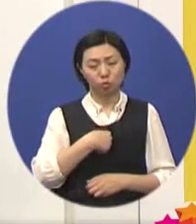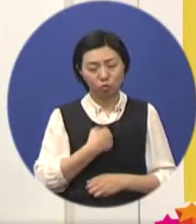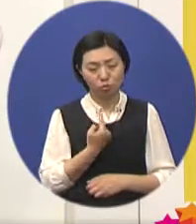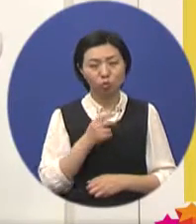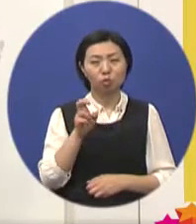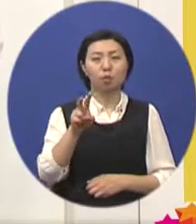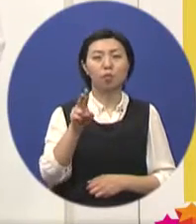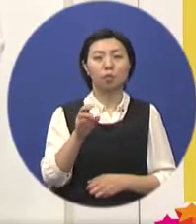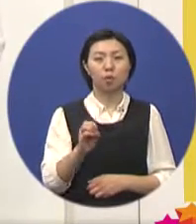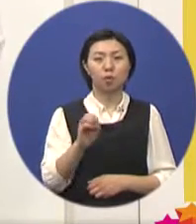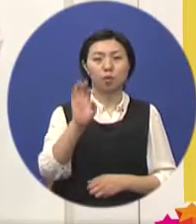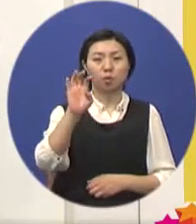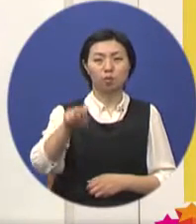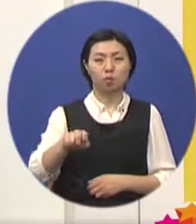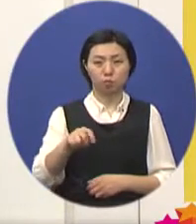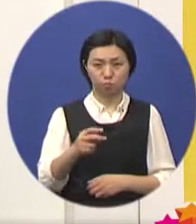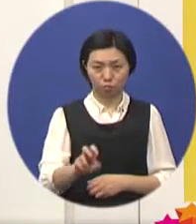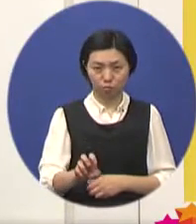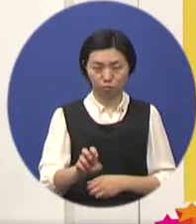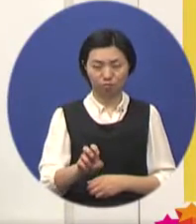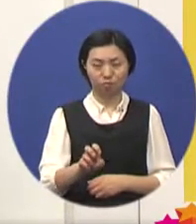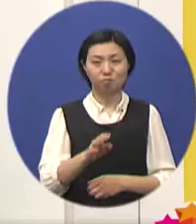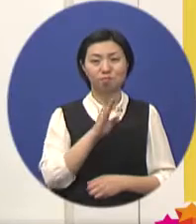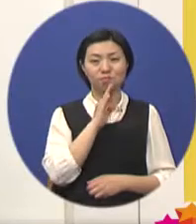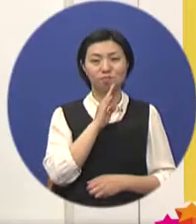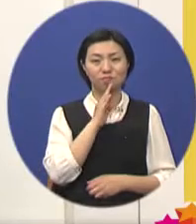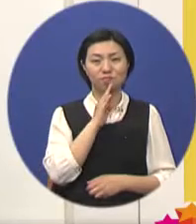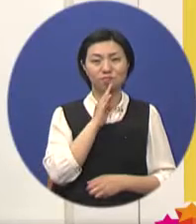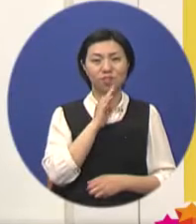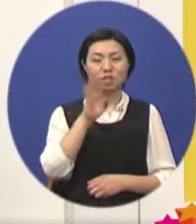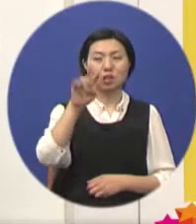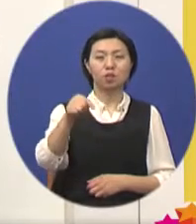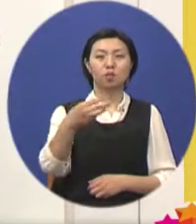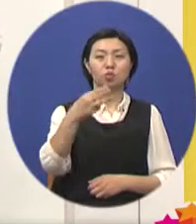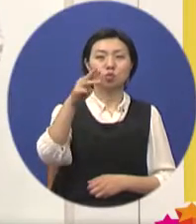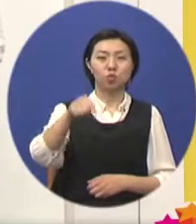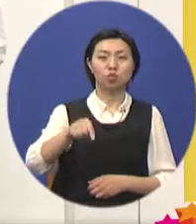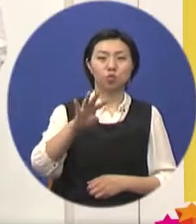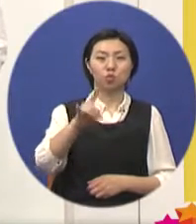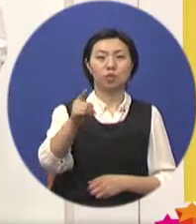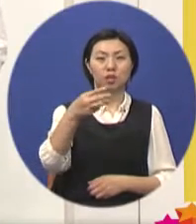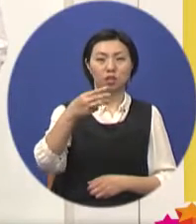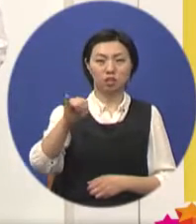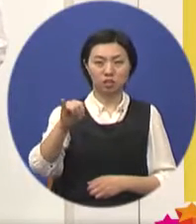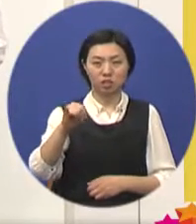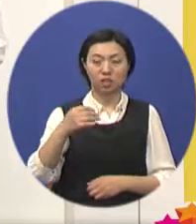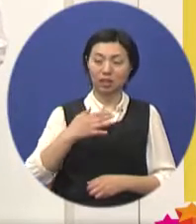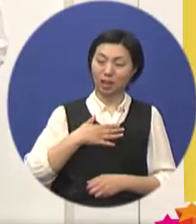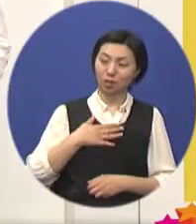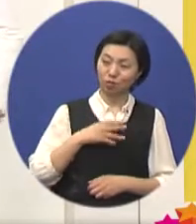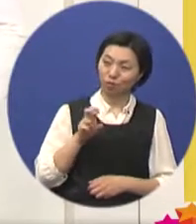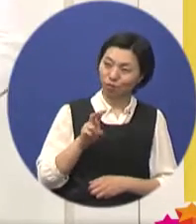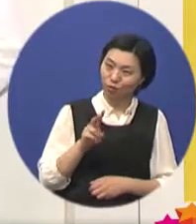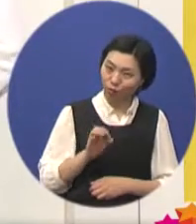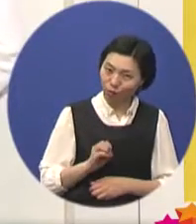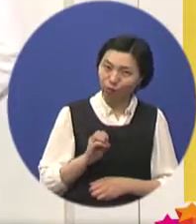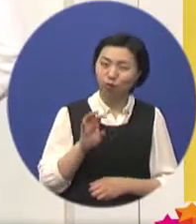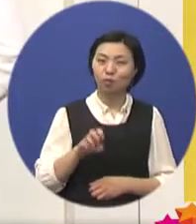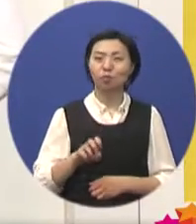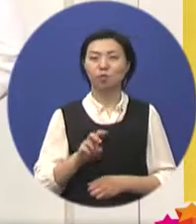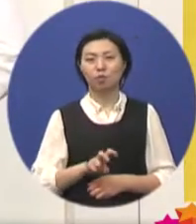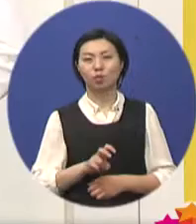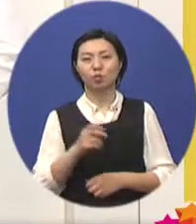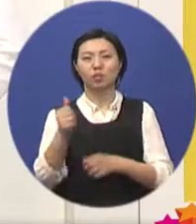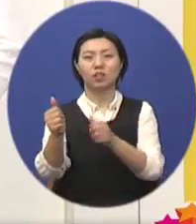뭐 블루베리는 뭐 두 말할 거 잔 두 말하면 잔소리죠. 뭐. 아무나 명품이구나. 그럼요. 이효정이도 명품이고